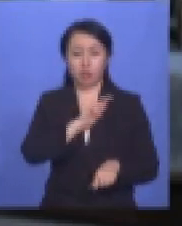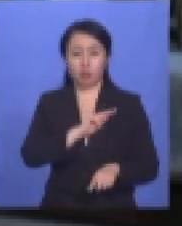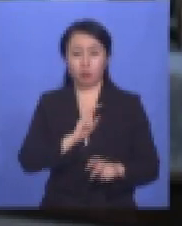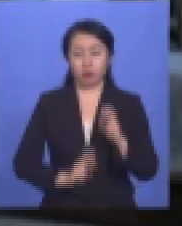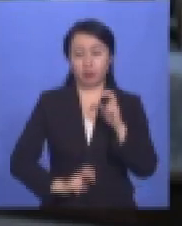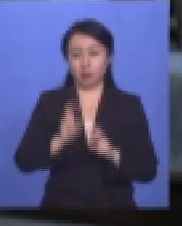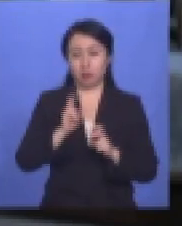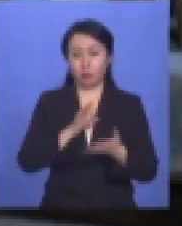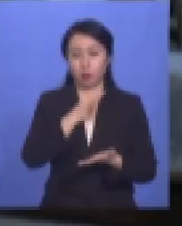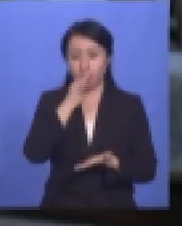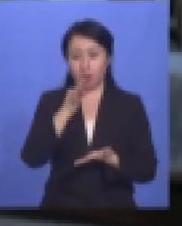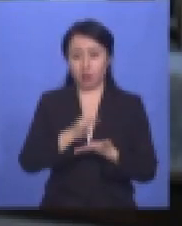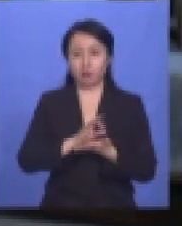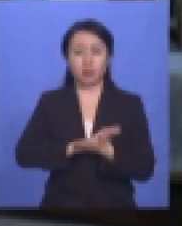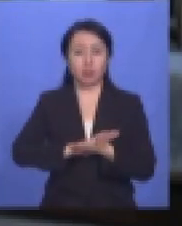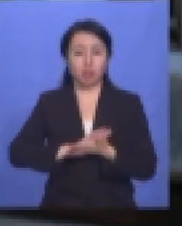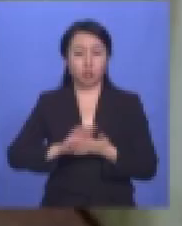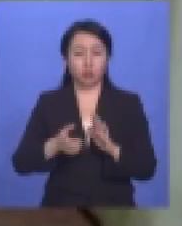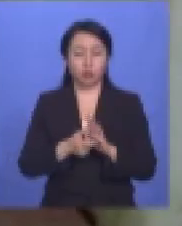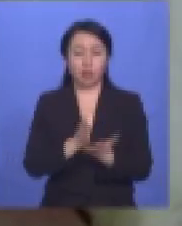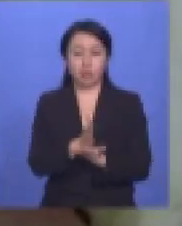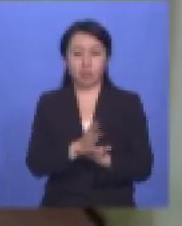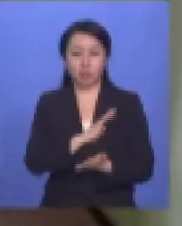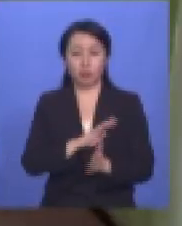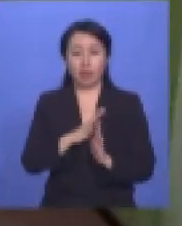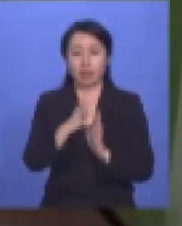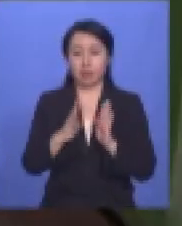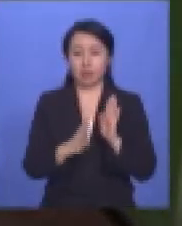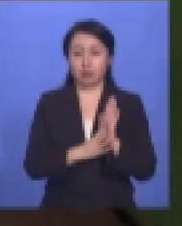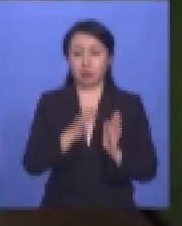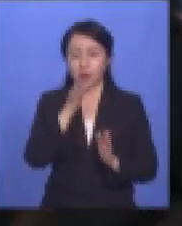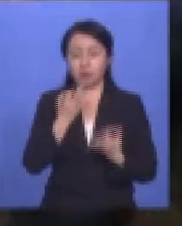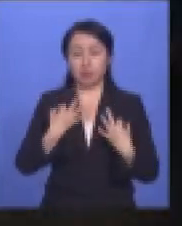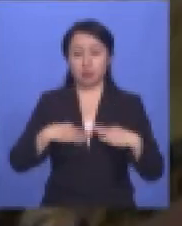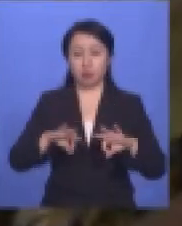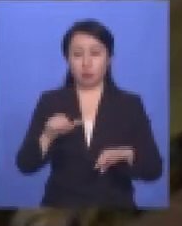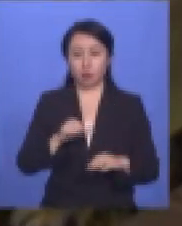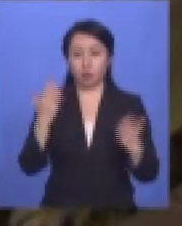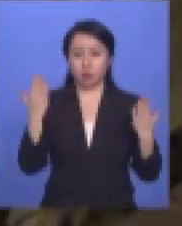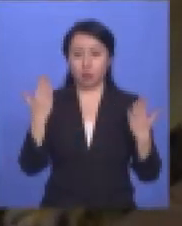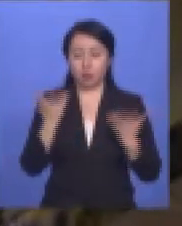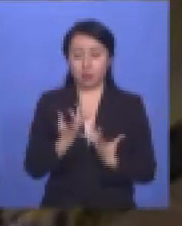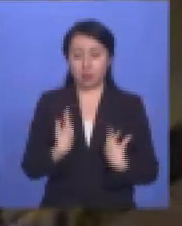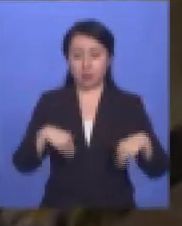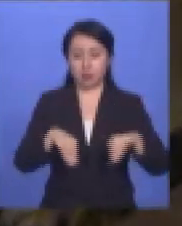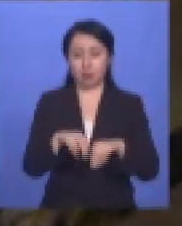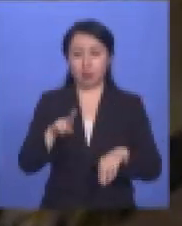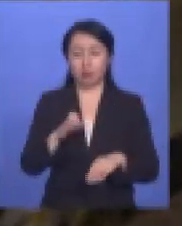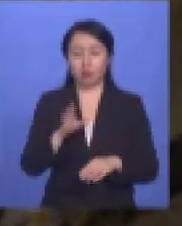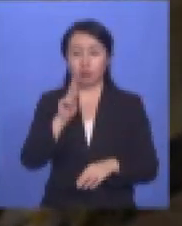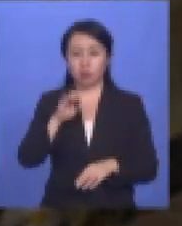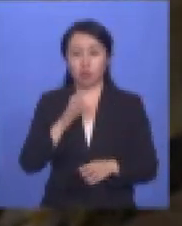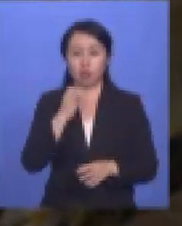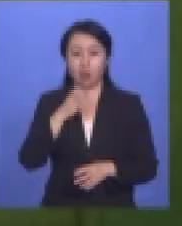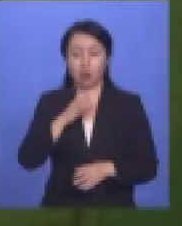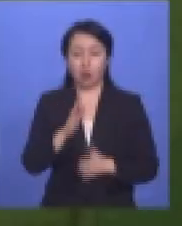заводе, отвечает за чистоту в цехе. Стаж работы 19 лет. В свободные минутки чета Рязаевых проводит за чашкой чая,